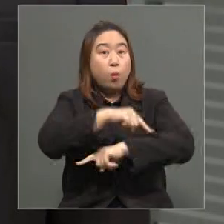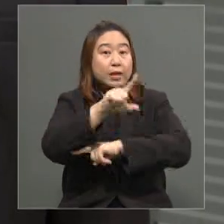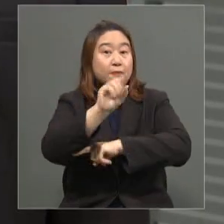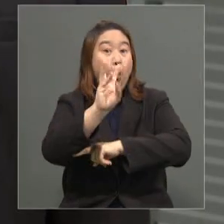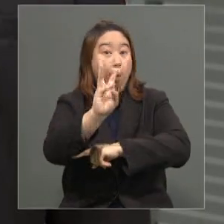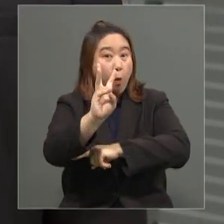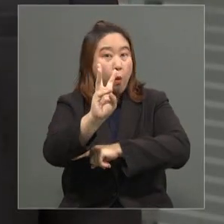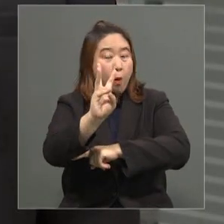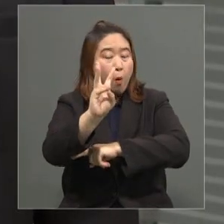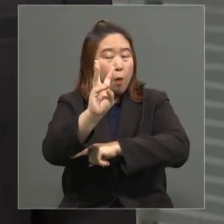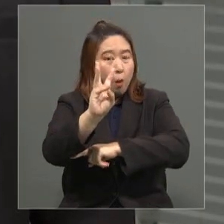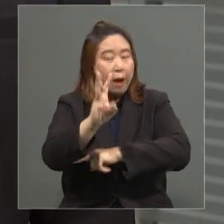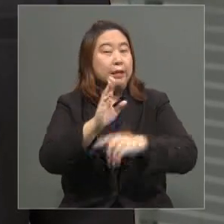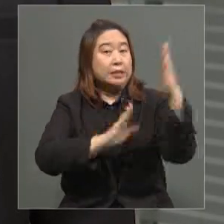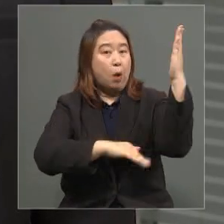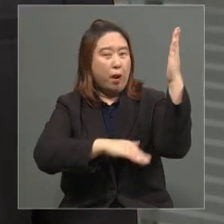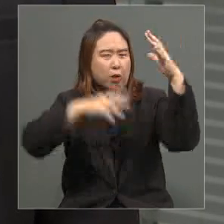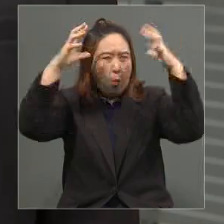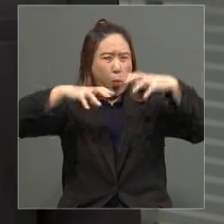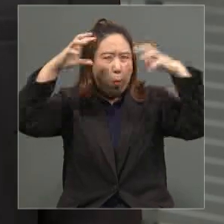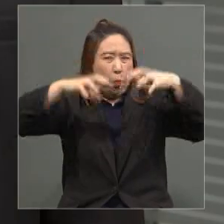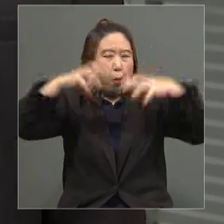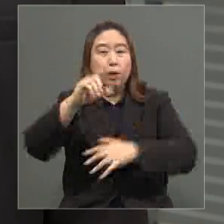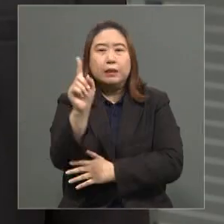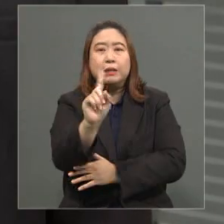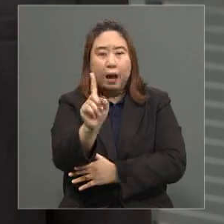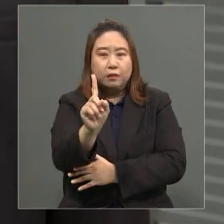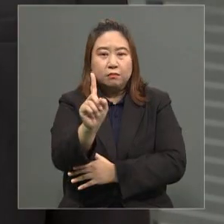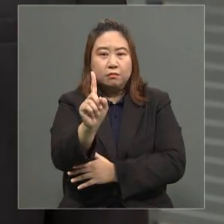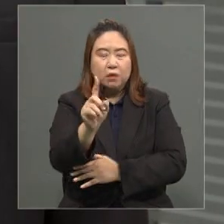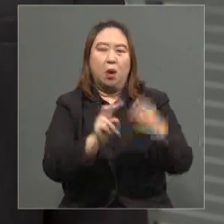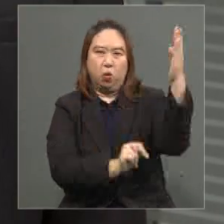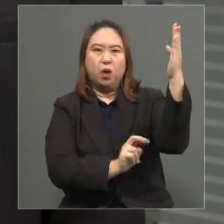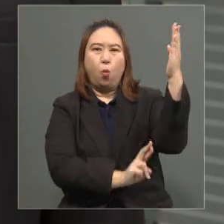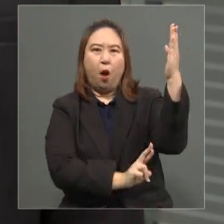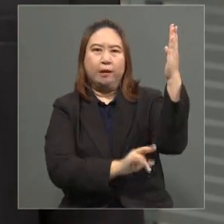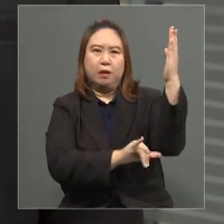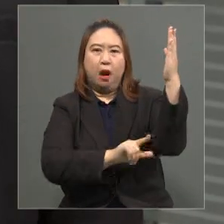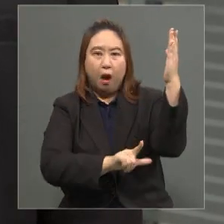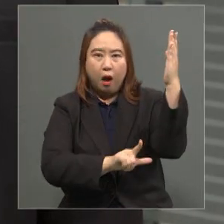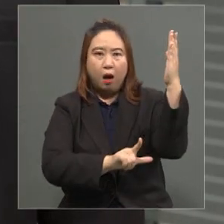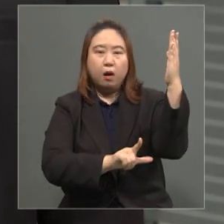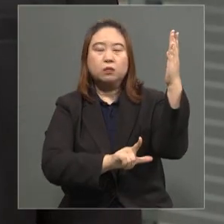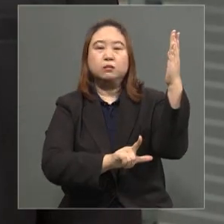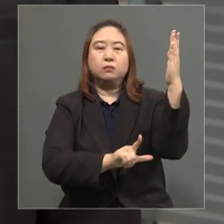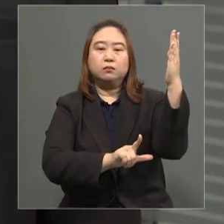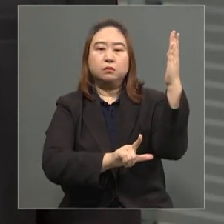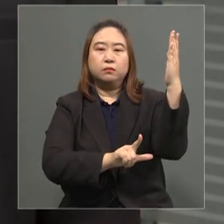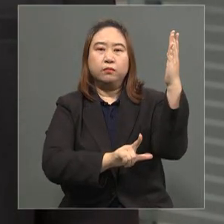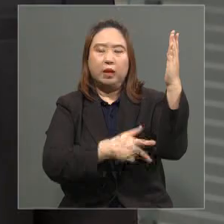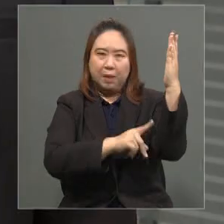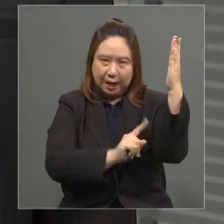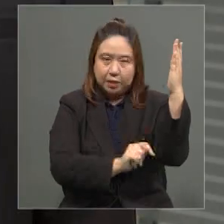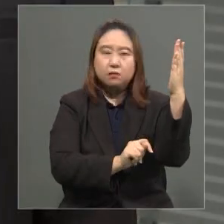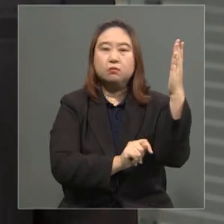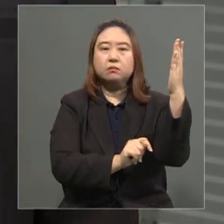ก็จะเห็นว่าบิเว็จัหวัตที่ตกหนักมากก็คือจังหวนาร zuk รา แล้วก็กัฒ